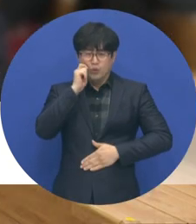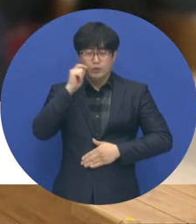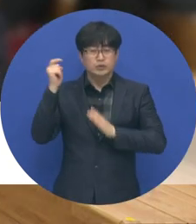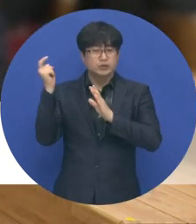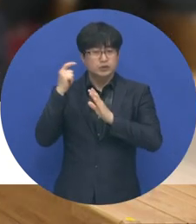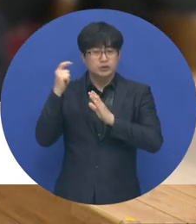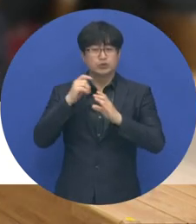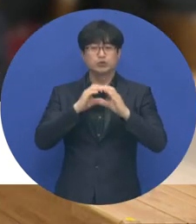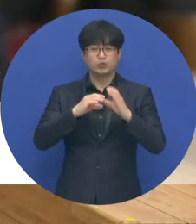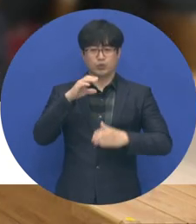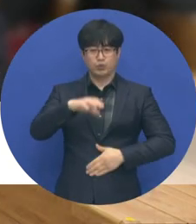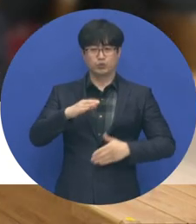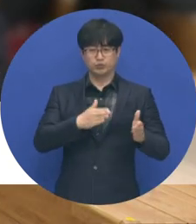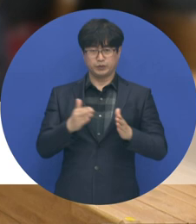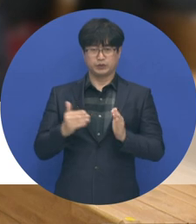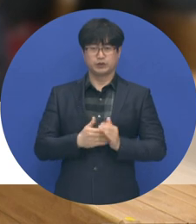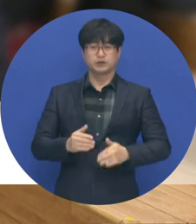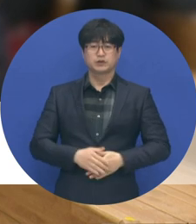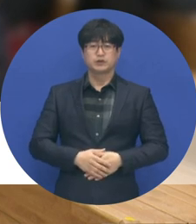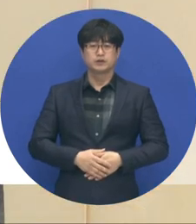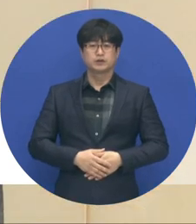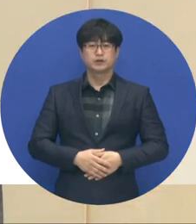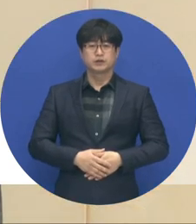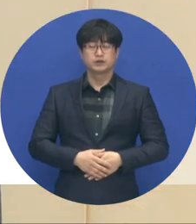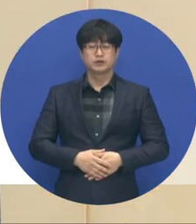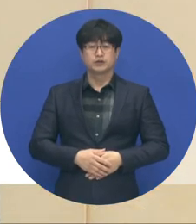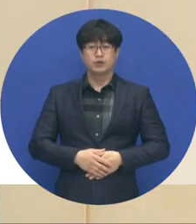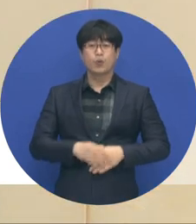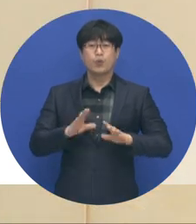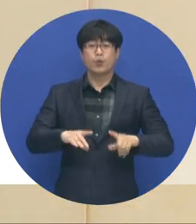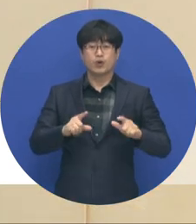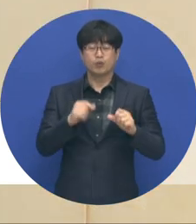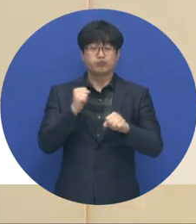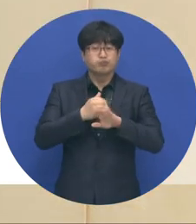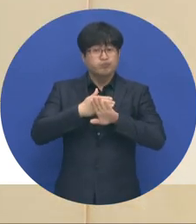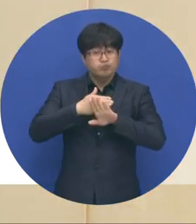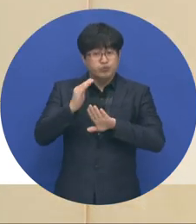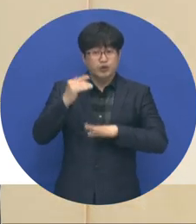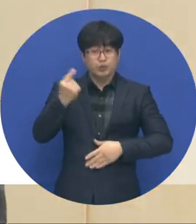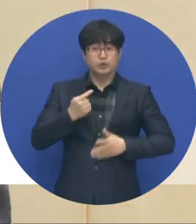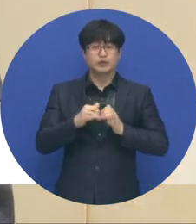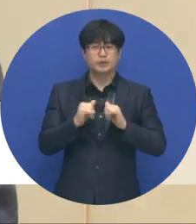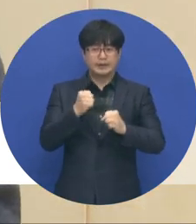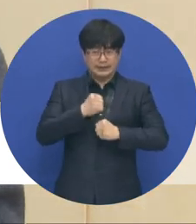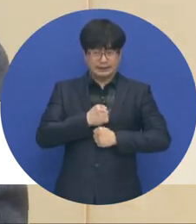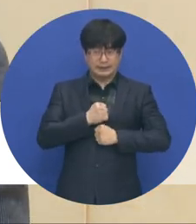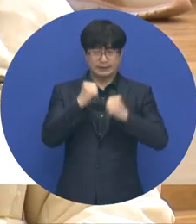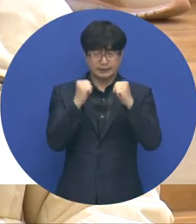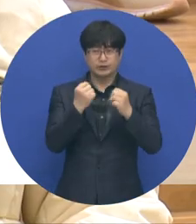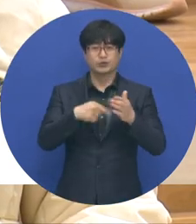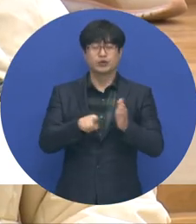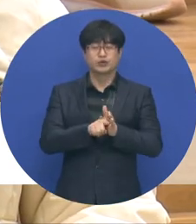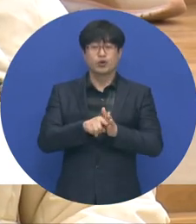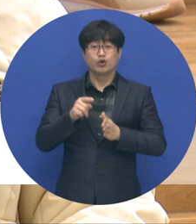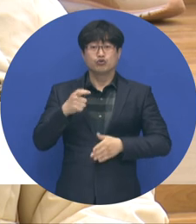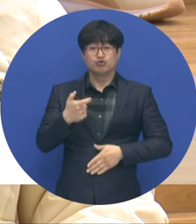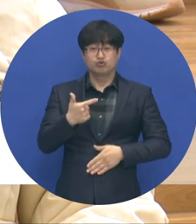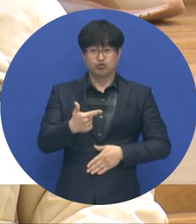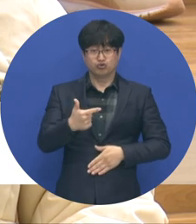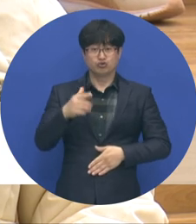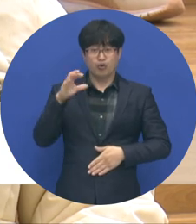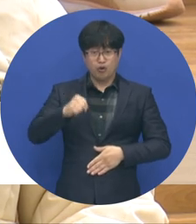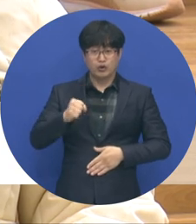사항을 듣는 소통 회장을 마련했습니다 돈은 올해 북한 이탈주민의 안정적 정착을 위해 도비 6억